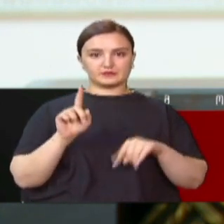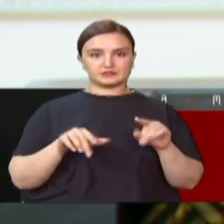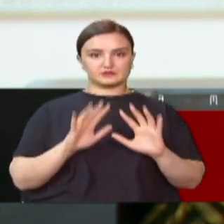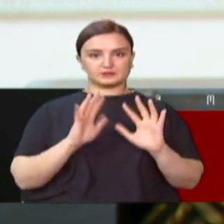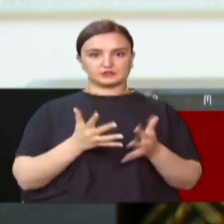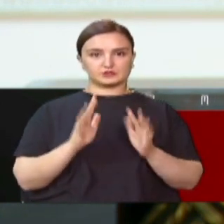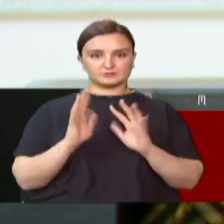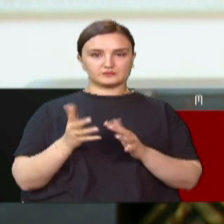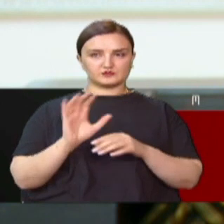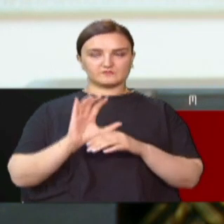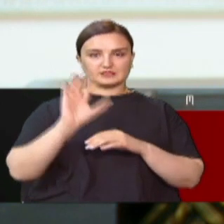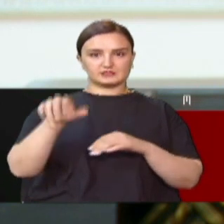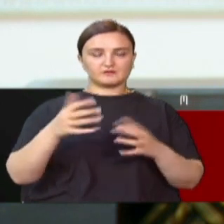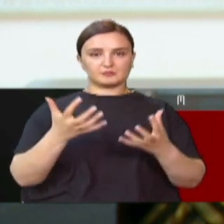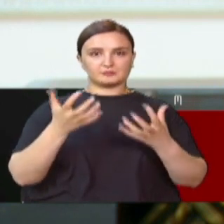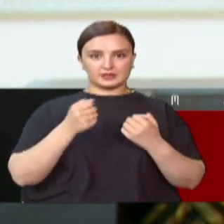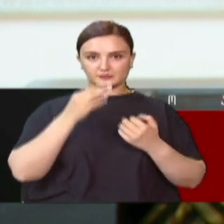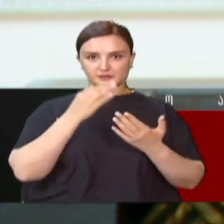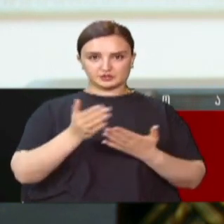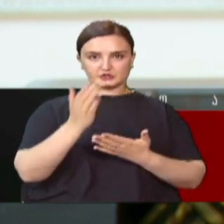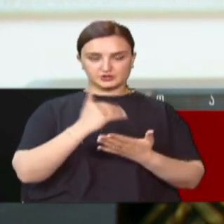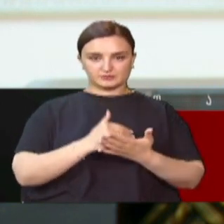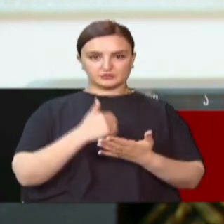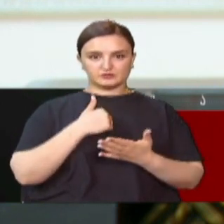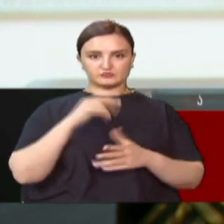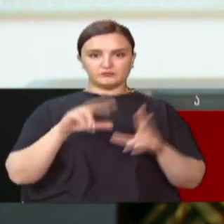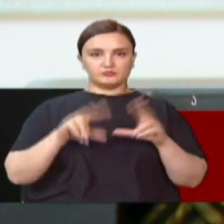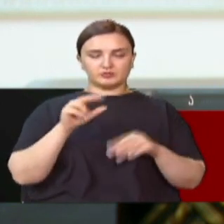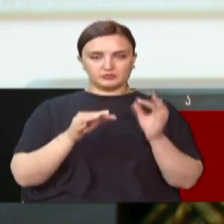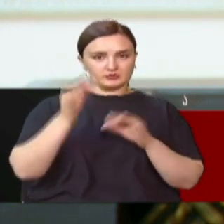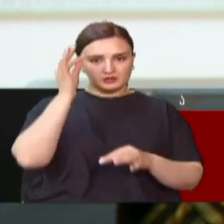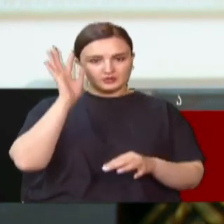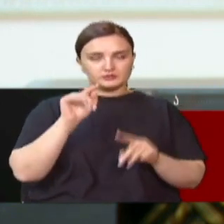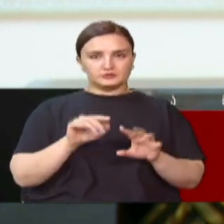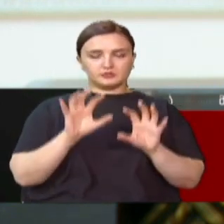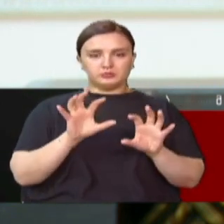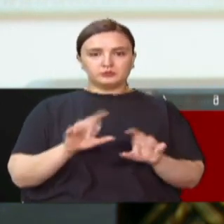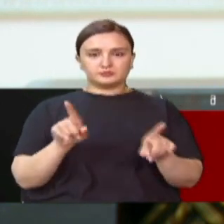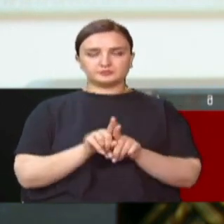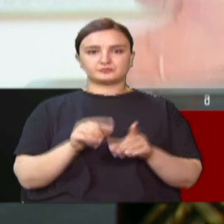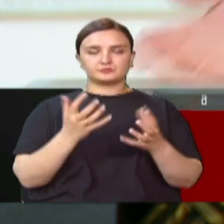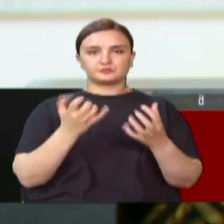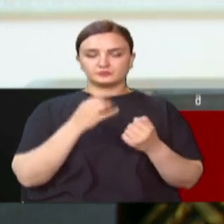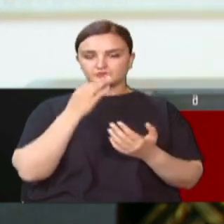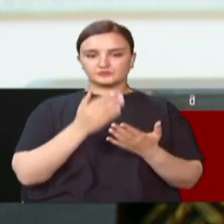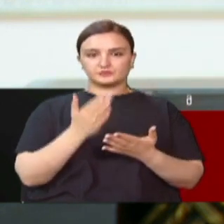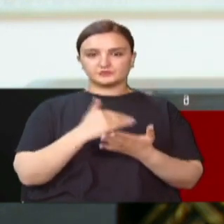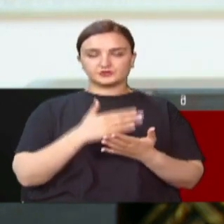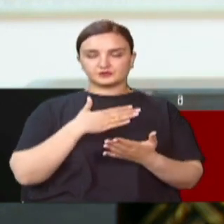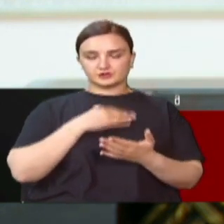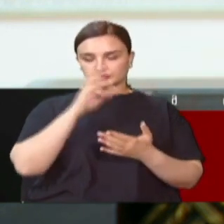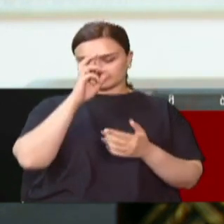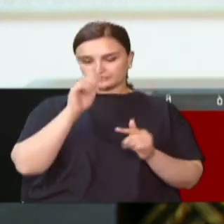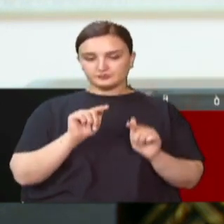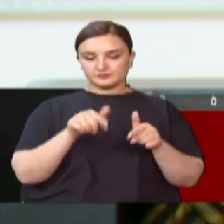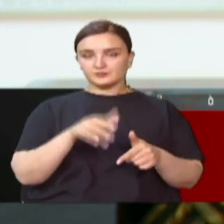შემთხვევაში ვაგზავნით მიღების შემდეგ. მე ფაქტიურად არ მახსენდება ესეთი კანონი, რომელიც მიღების შემდეგ ჩვენი ხელისუფლებაში ყოფნის